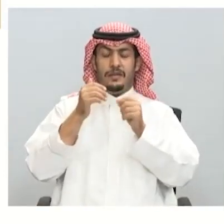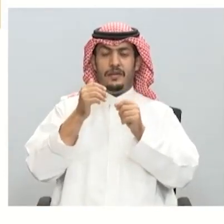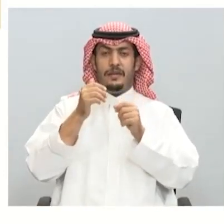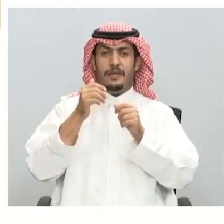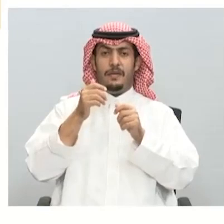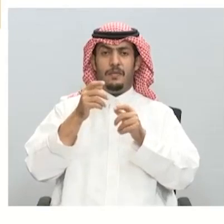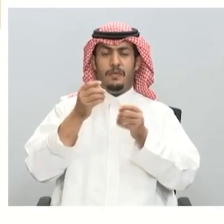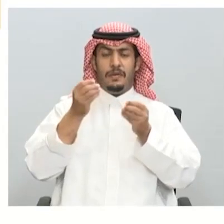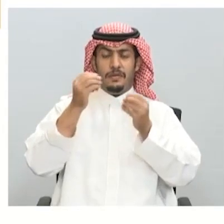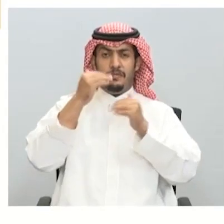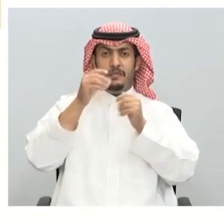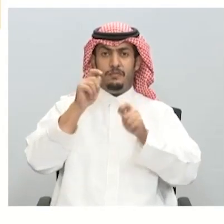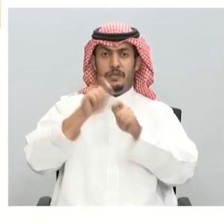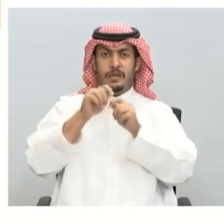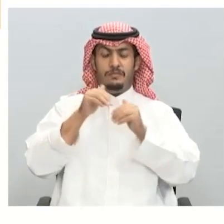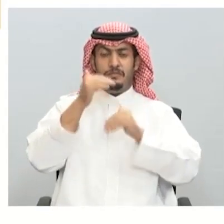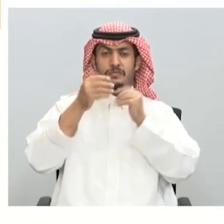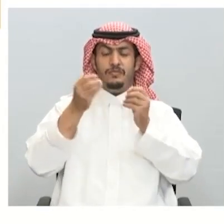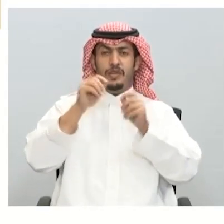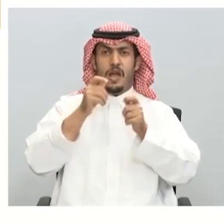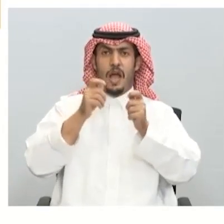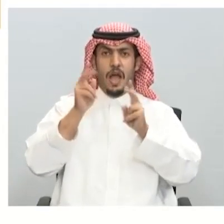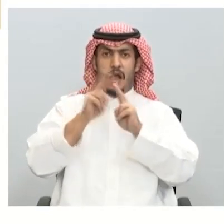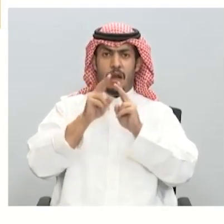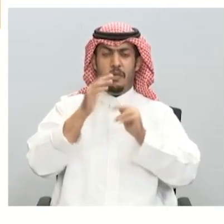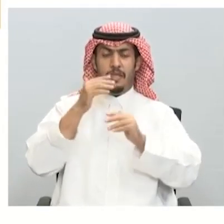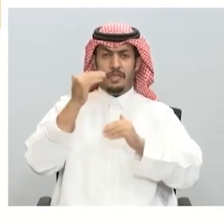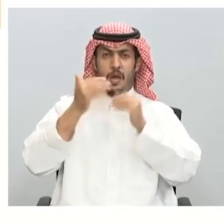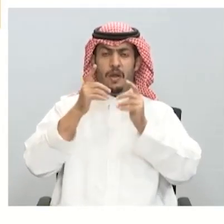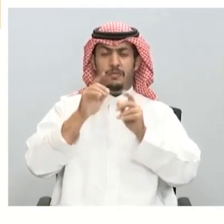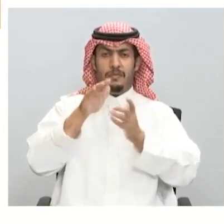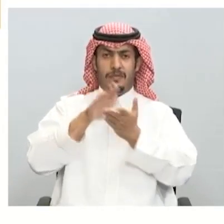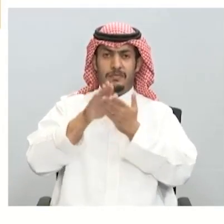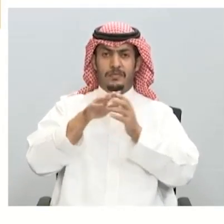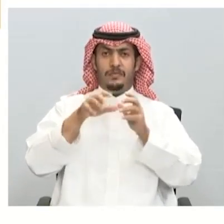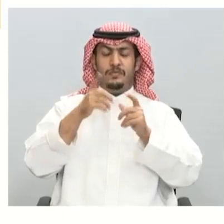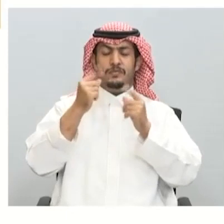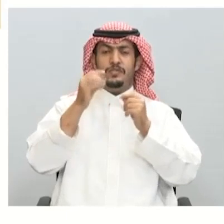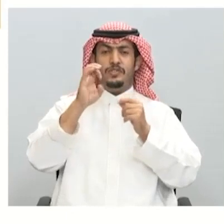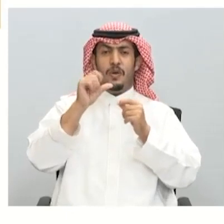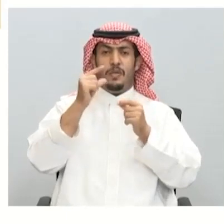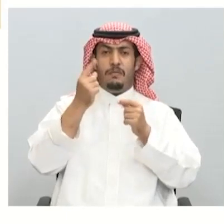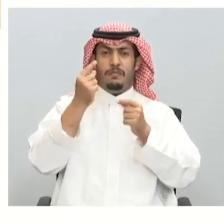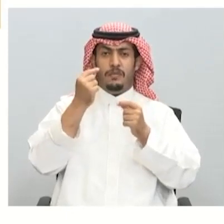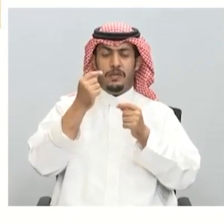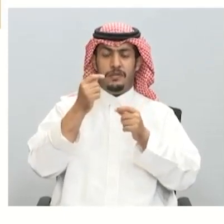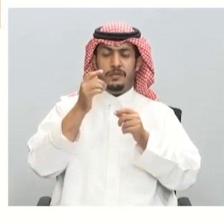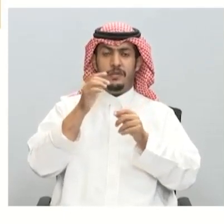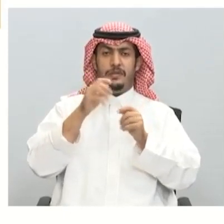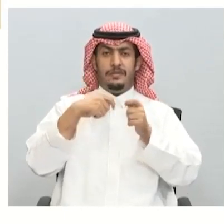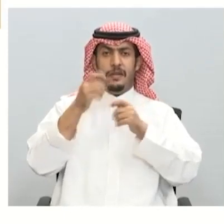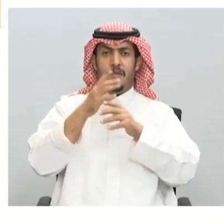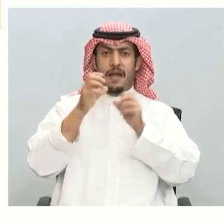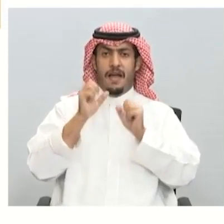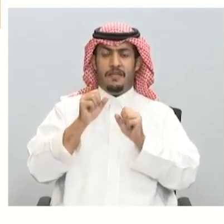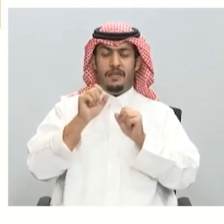لذلك المصانع بشكل كبير تعتمد على الاجهزه لكي تطور مستوى الجوده والكفاءه وايضا تساعد الاعمال السريعه